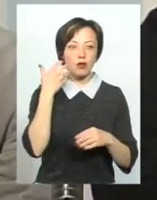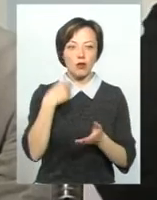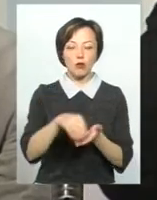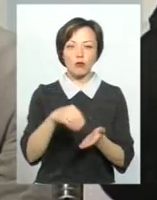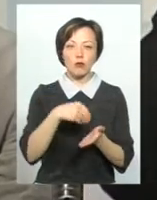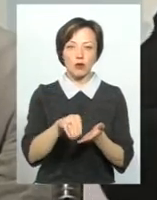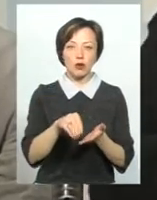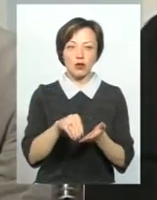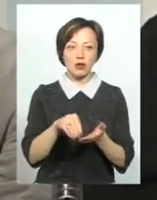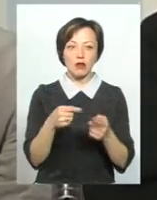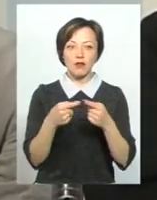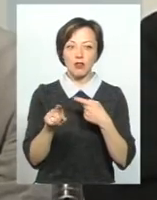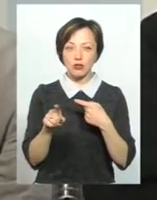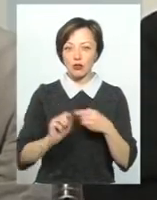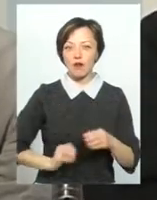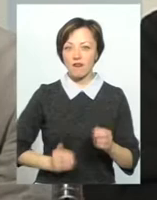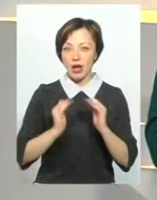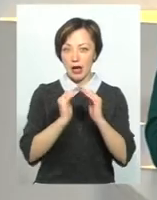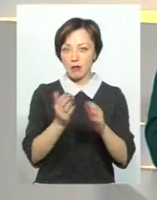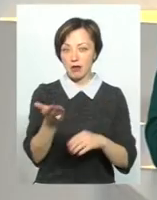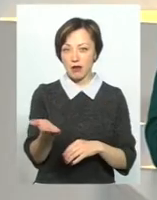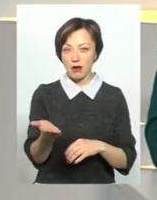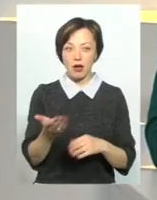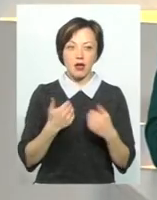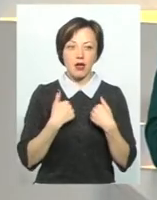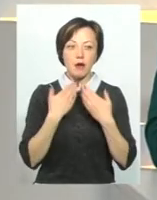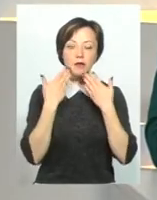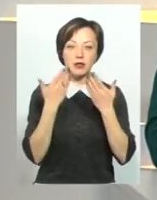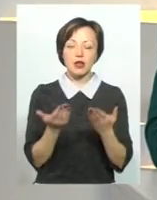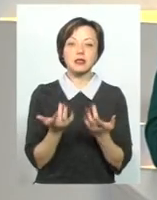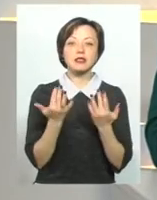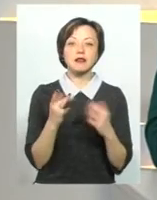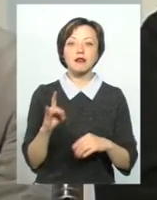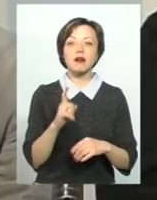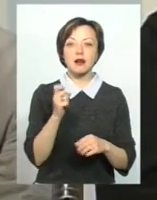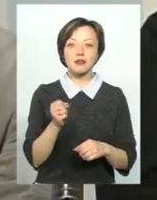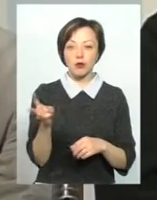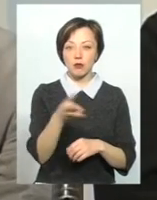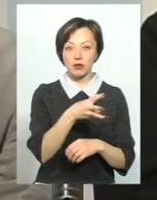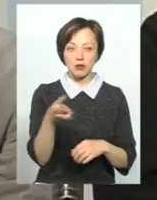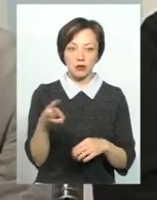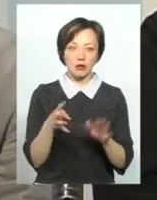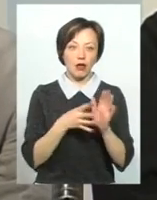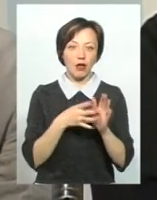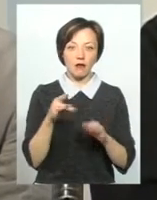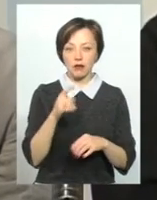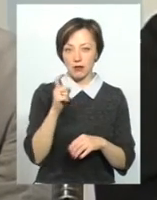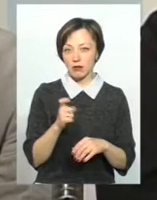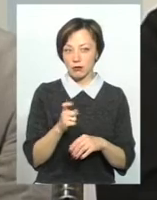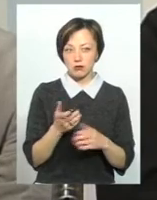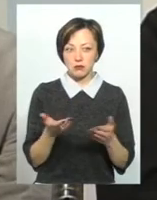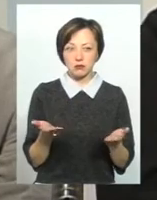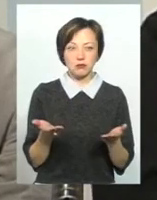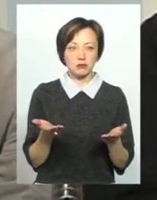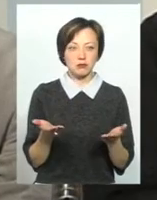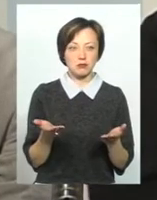купляє в іншого фермера. Я його питаю, а скільки раз ти оприскував? Він каже, 9. Угу. Тоже кажу,